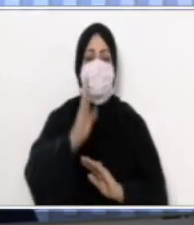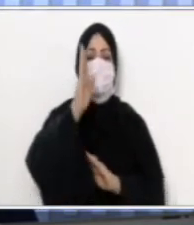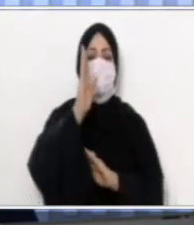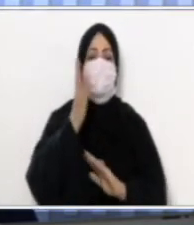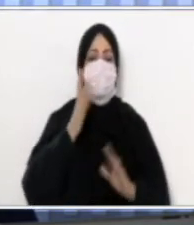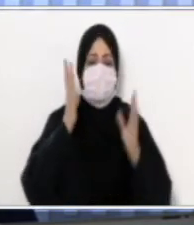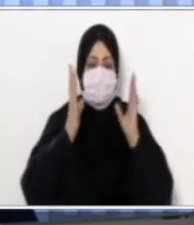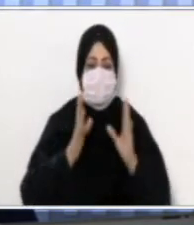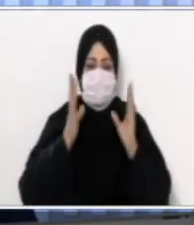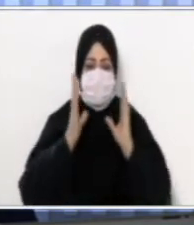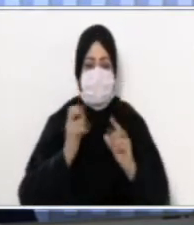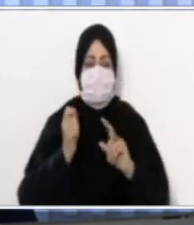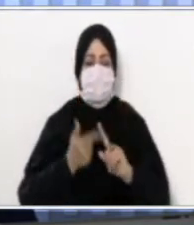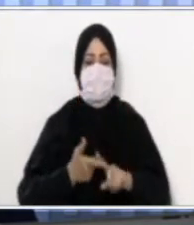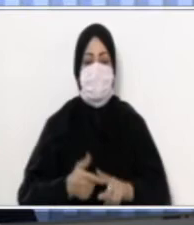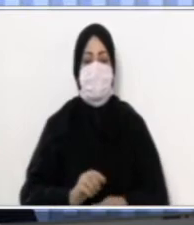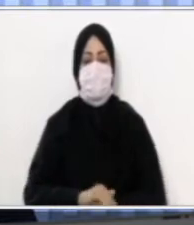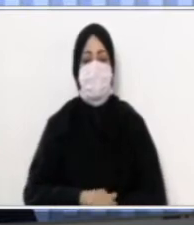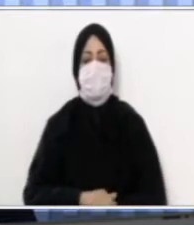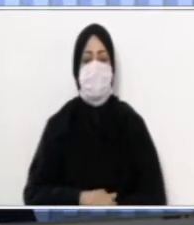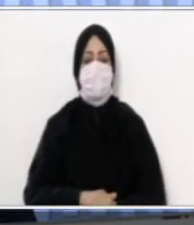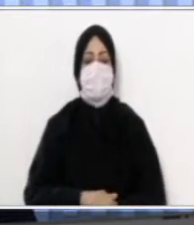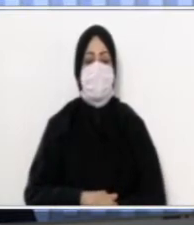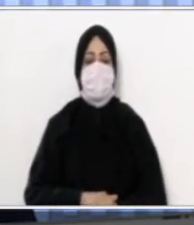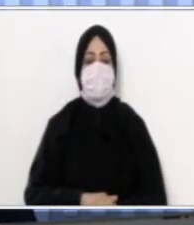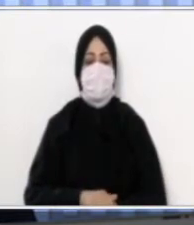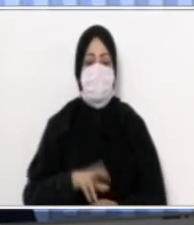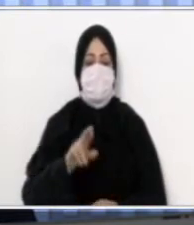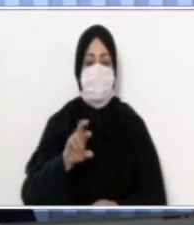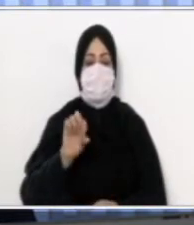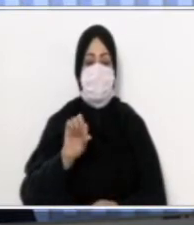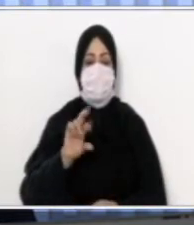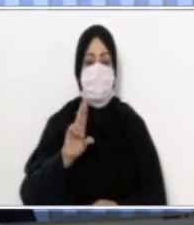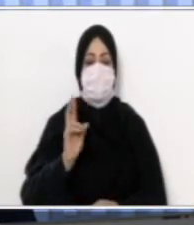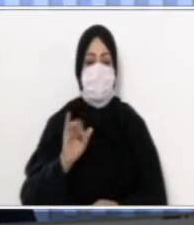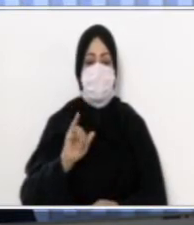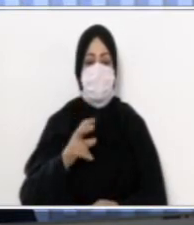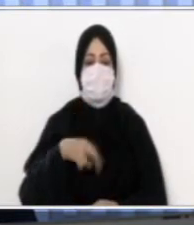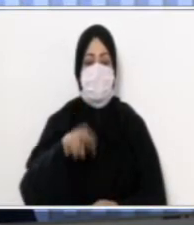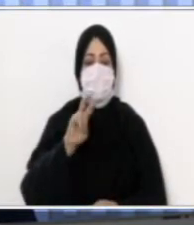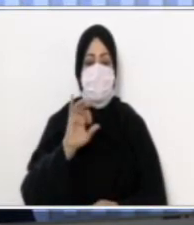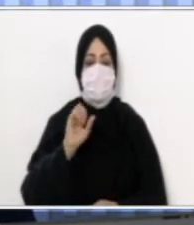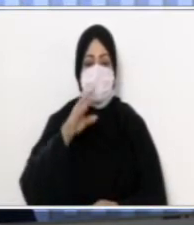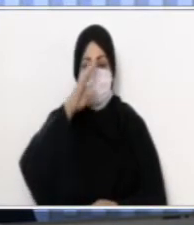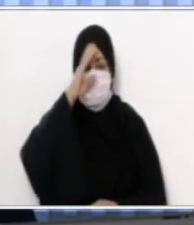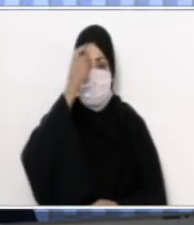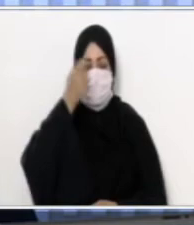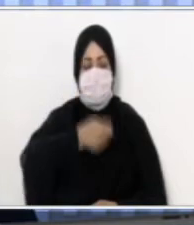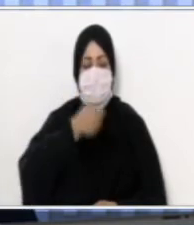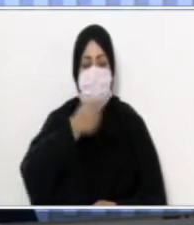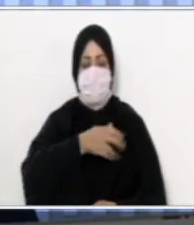معنا الأخت فوزية من الزاوية. السلام عليكم. وعليكم السلام ورحمة الله. والله